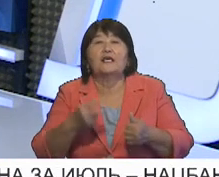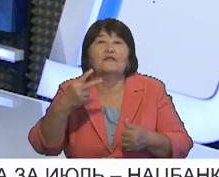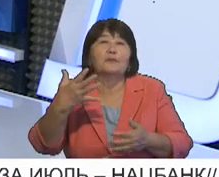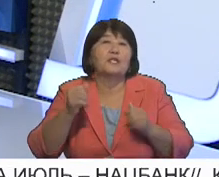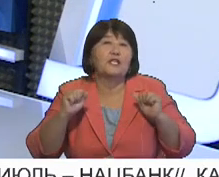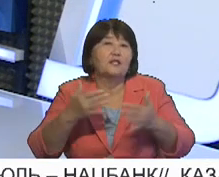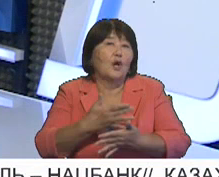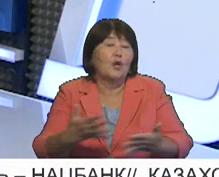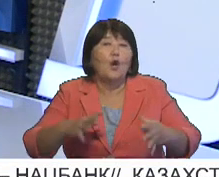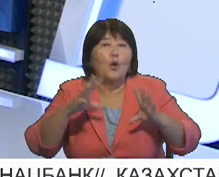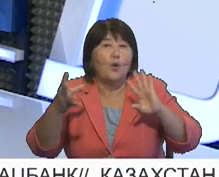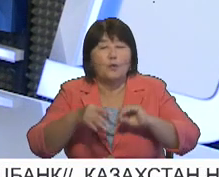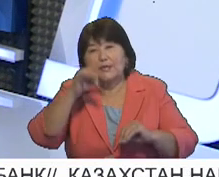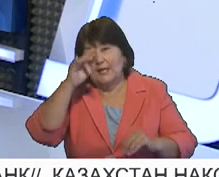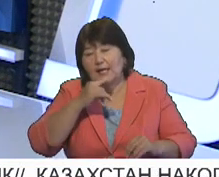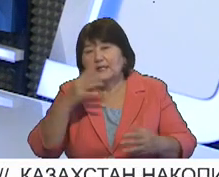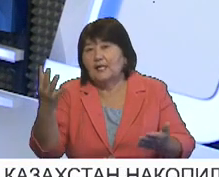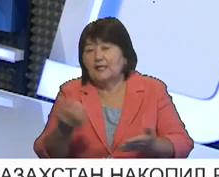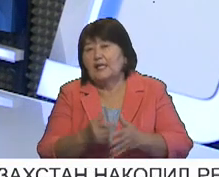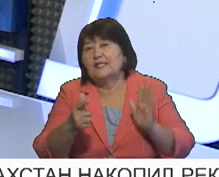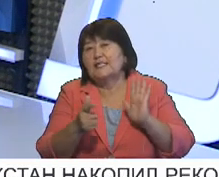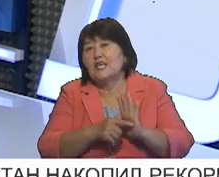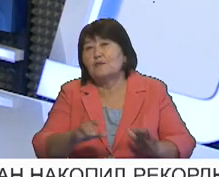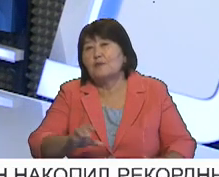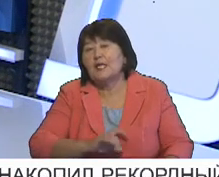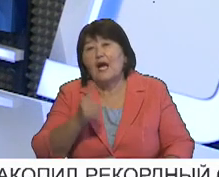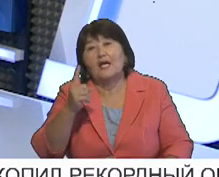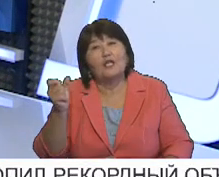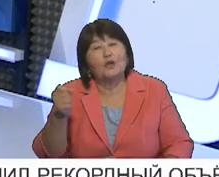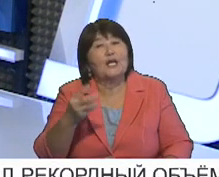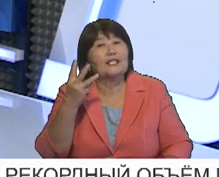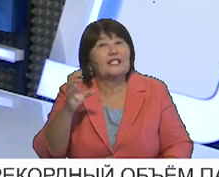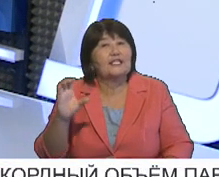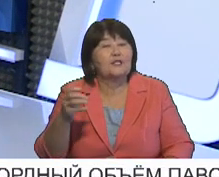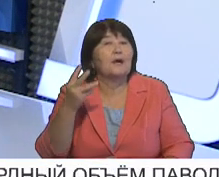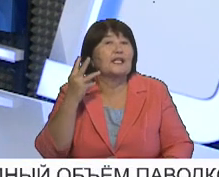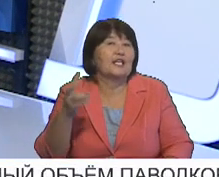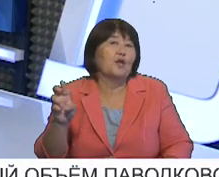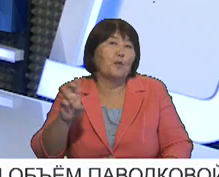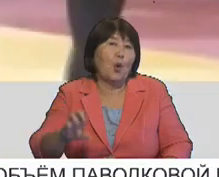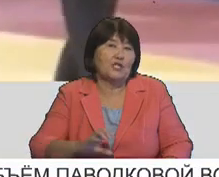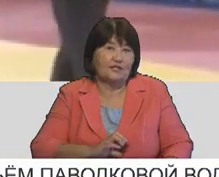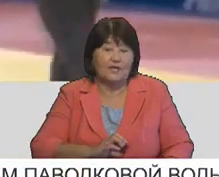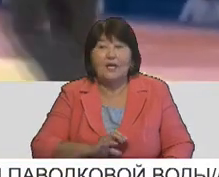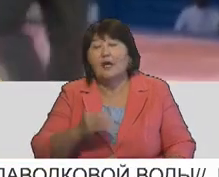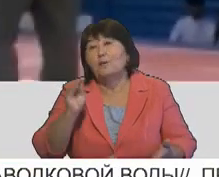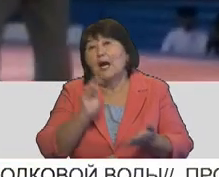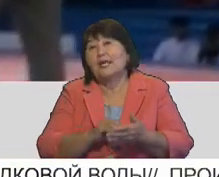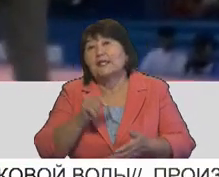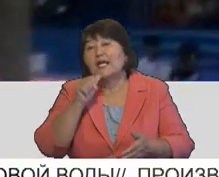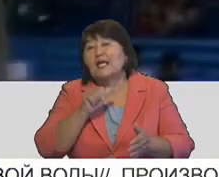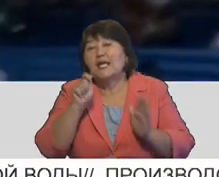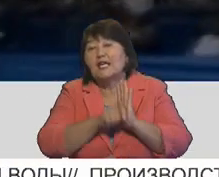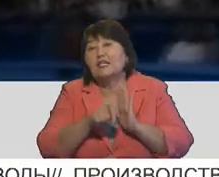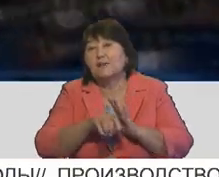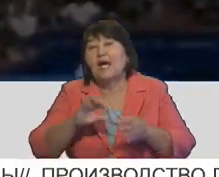спорта. В общей сложности казахстанцы завоевали 7 медалей, 1 золотую, 3 серебряных и 3 бронзовых. По оценке экспертов, на этой